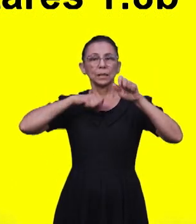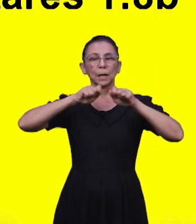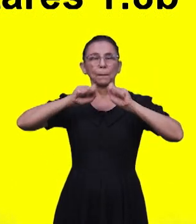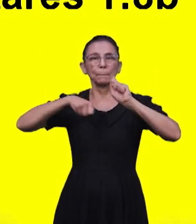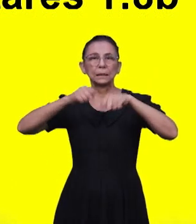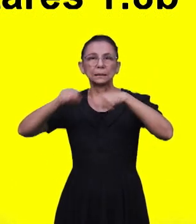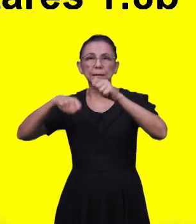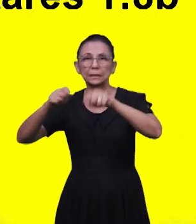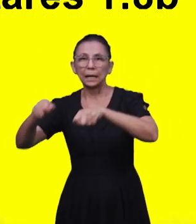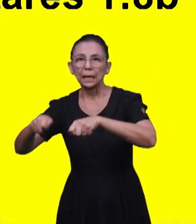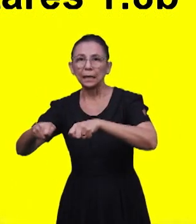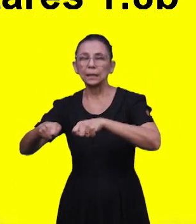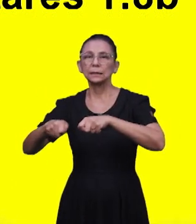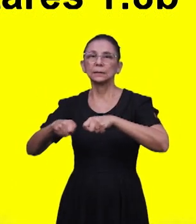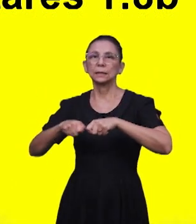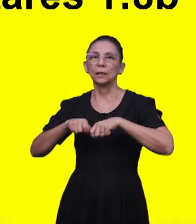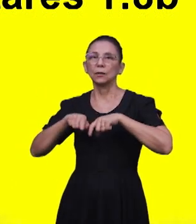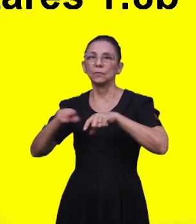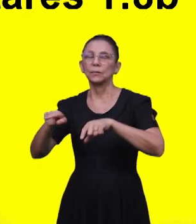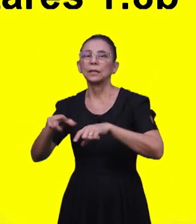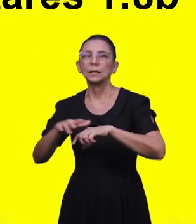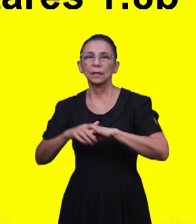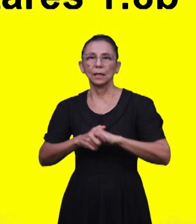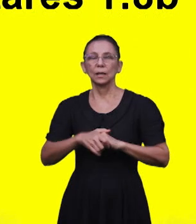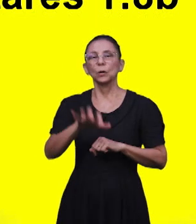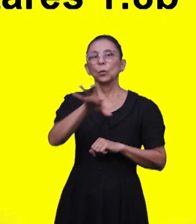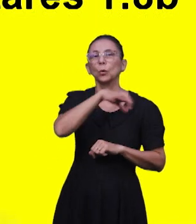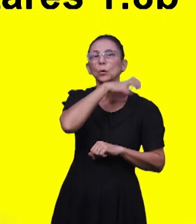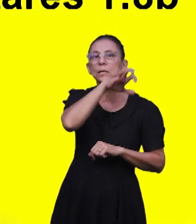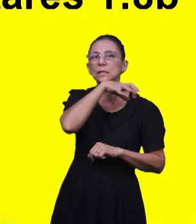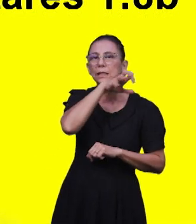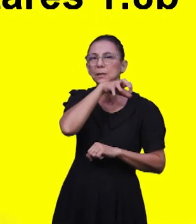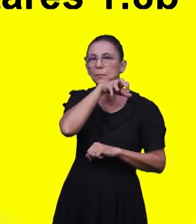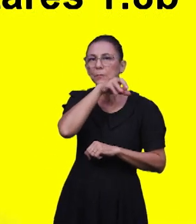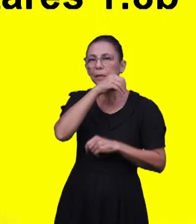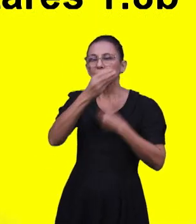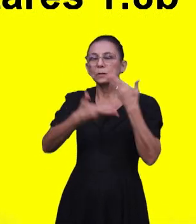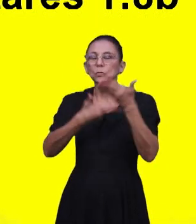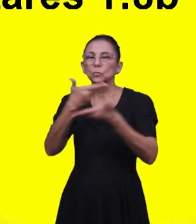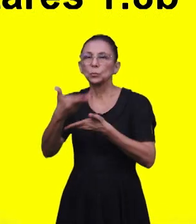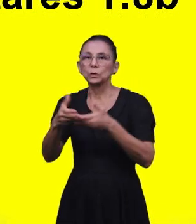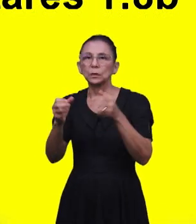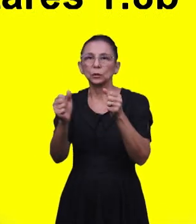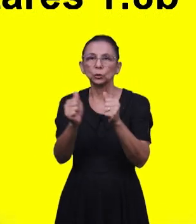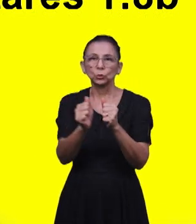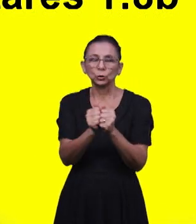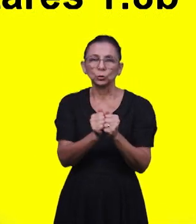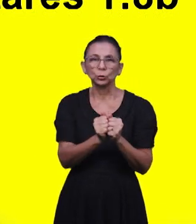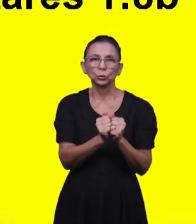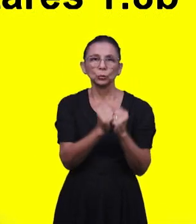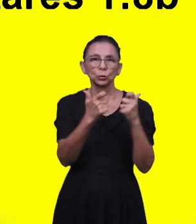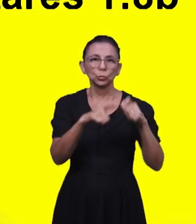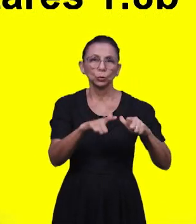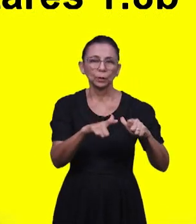Sors par les chemins des brebis et fais paître